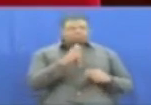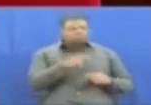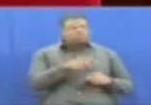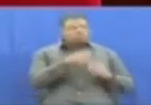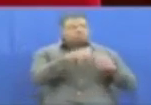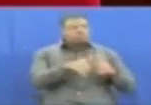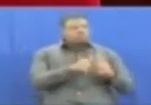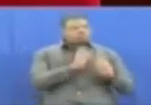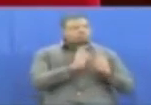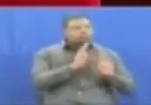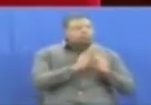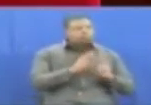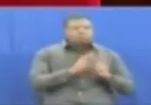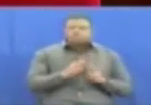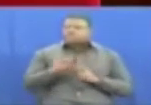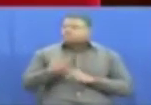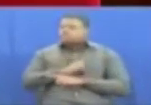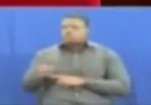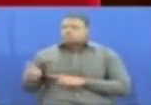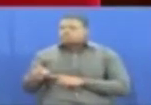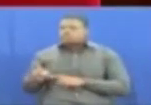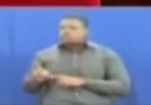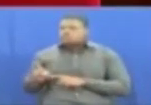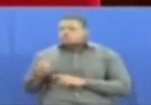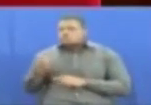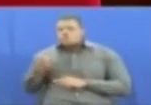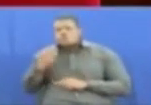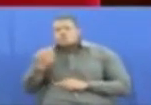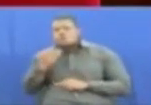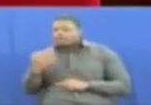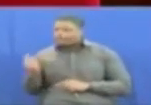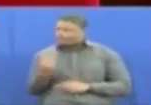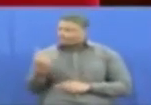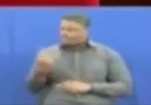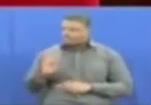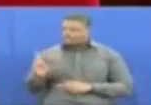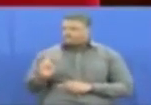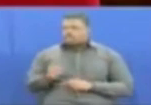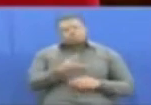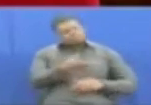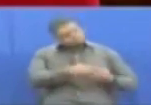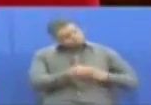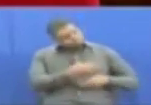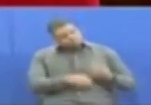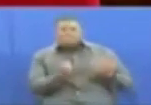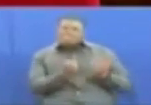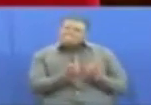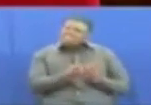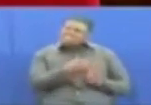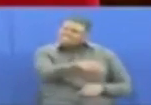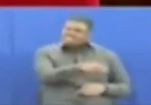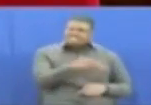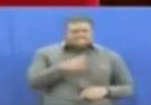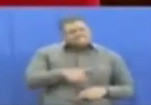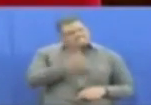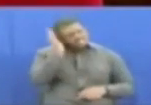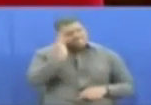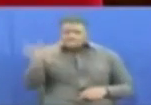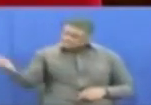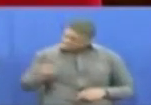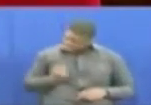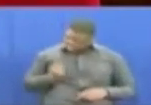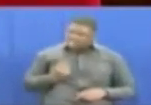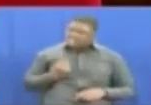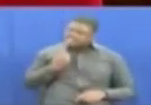swala la ugonjwa tu, lakini kiuchumi tuko affected big time. Ni lazima serikali ije hapa ituambie sisi kama wawakilishi wa wananchi